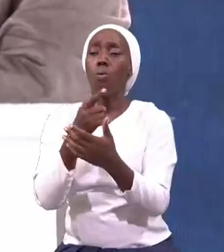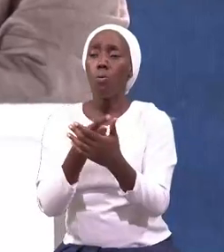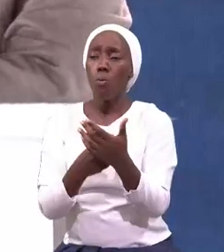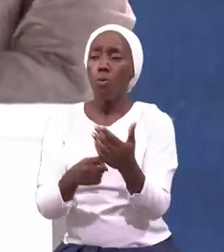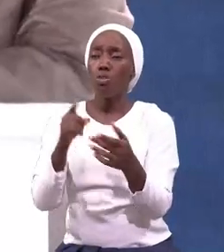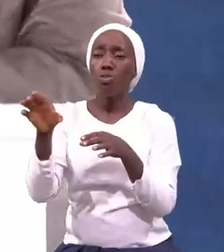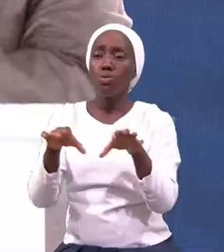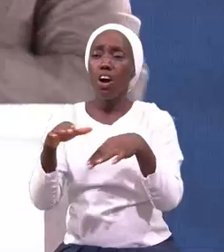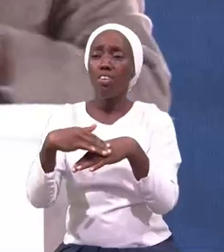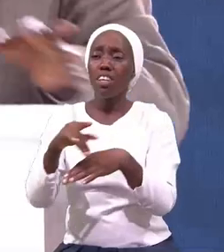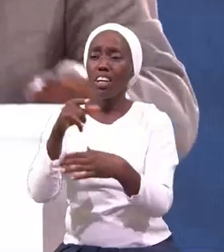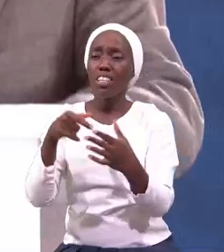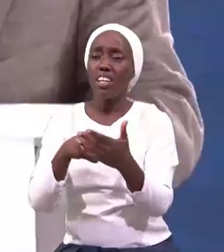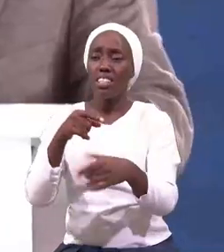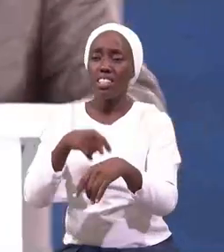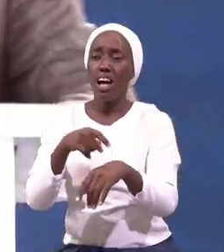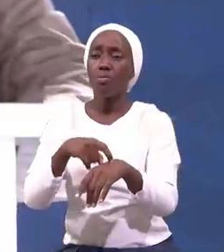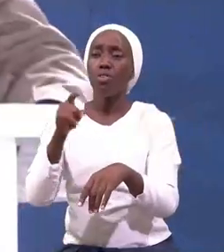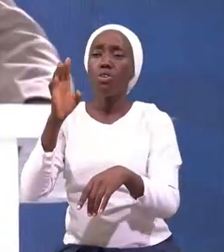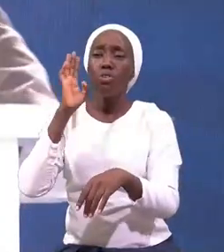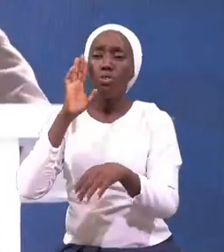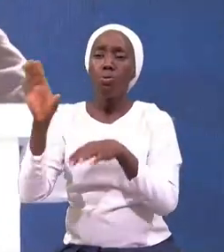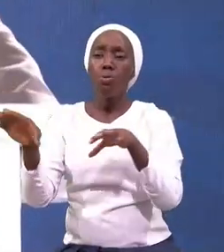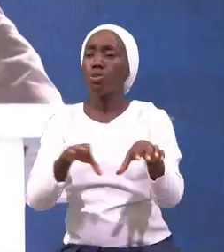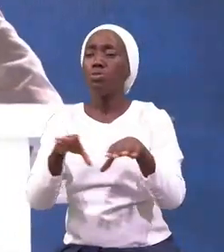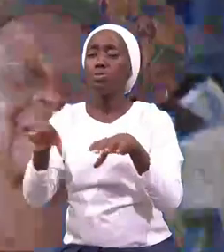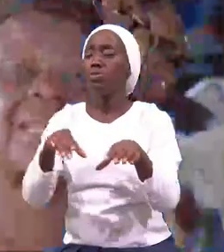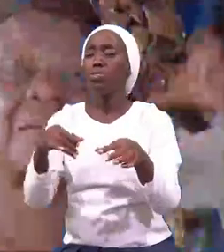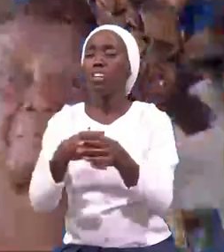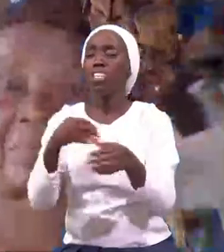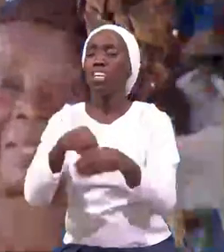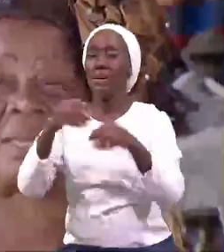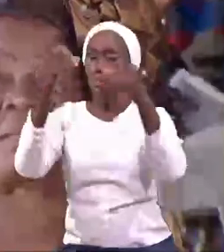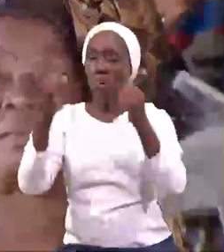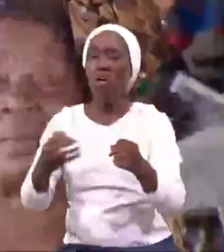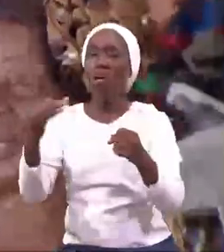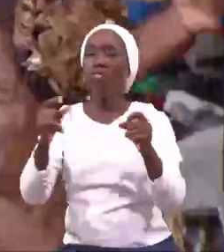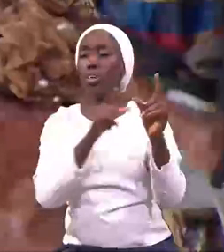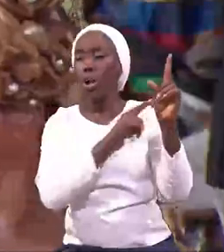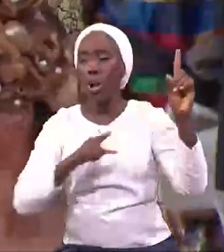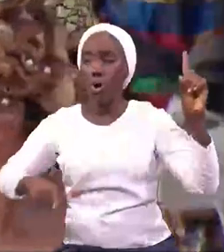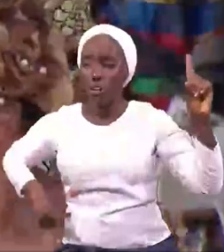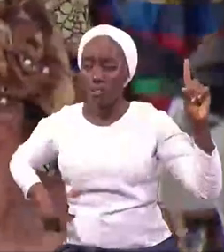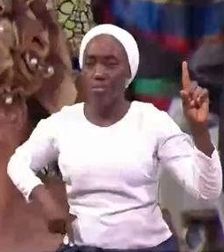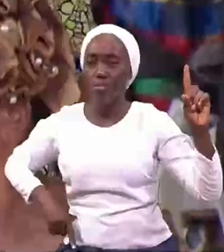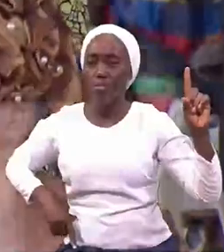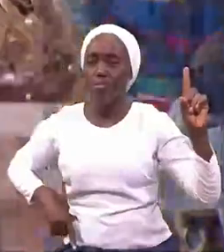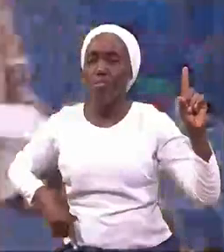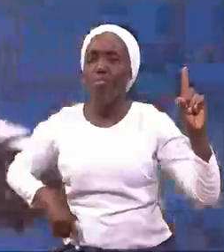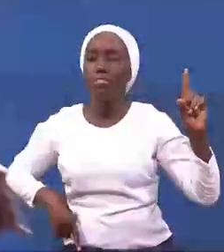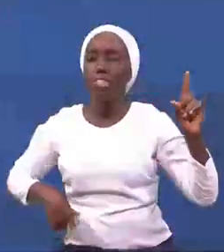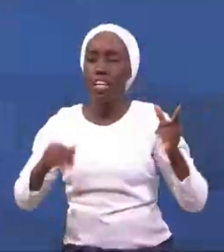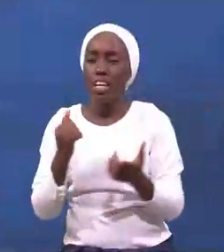Et ce que tu feras après cette section, tu le feras dans la puissance de l'Esprit de Dieu.